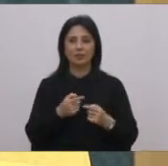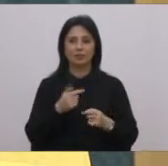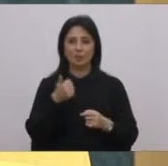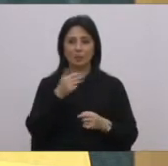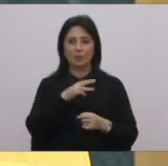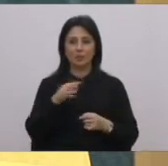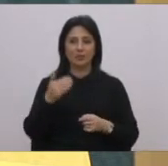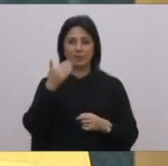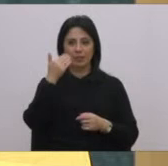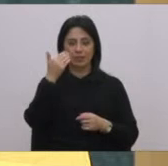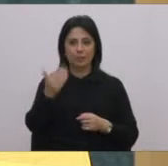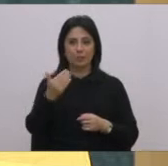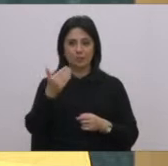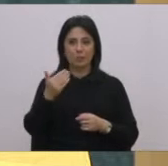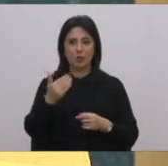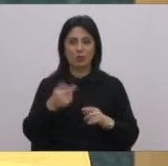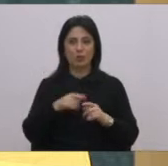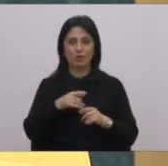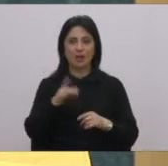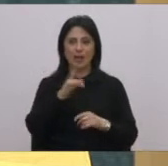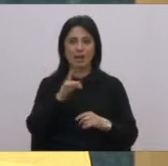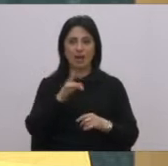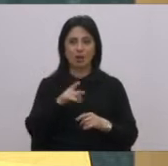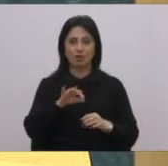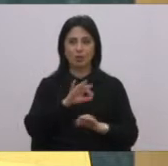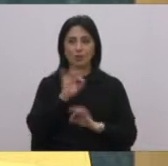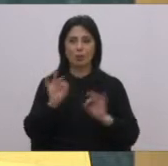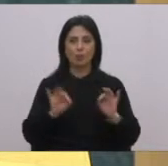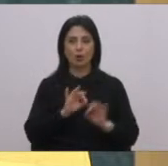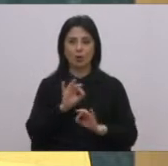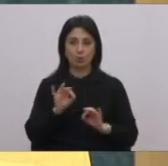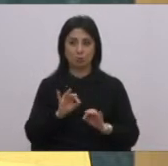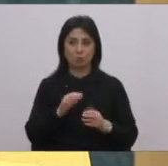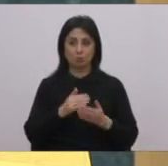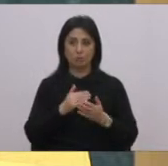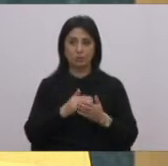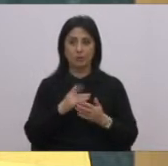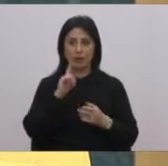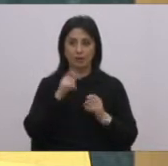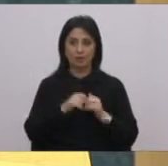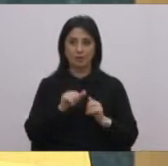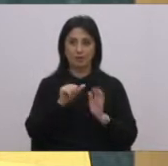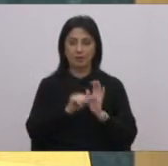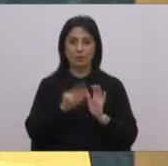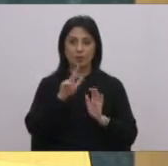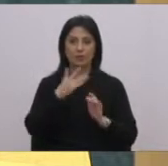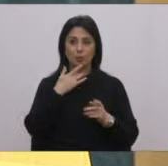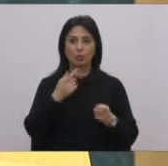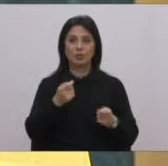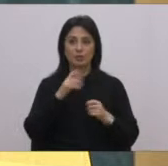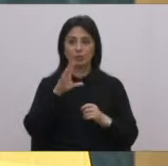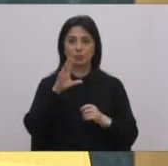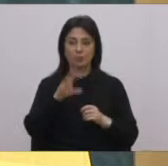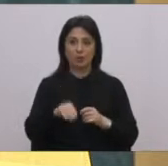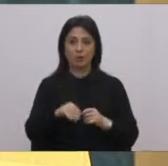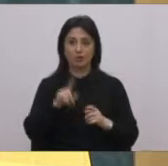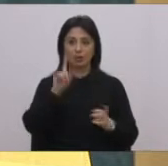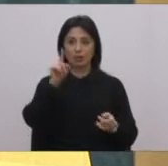პრემიერ-მინისტრის მიერ ინიცირებული განახლებული რეგიონების პროექტი, რომელიც როგორც თქვენ გახსოვთ, 63 მუნიციპალიტეტში